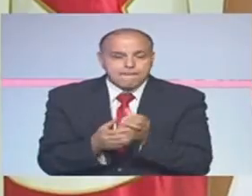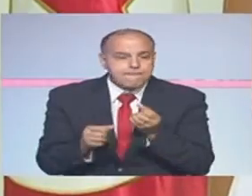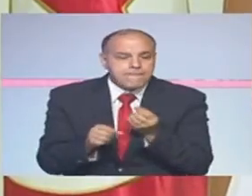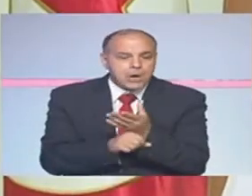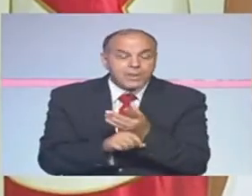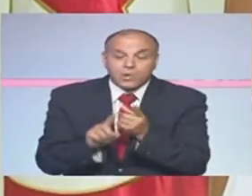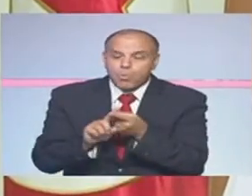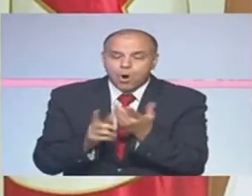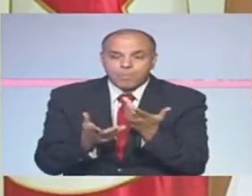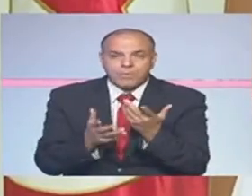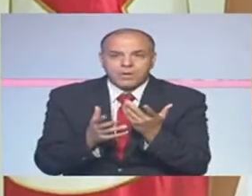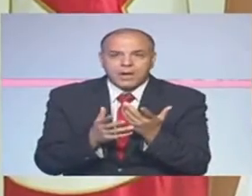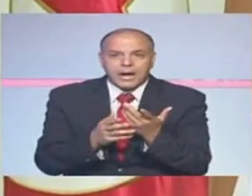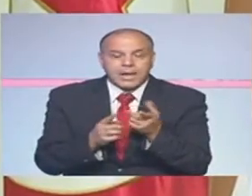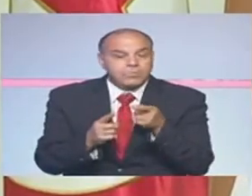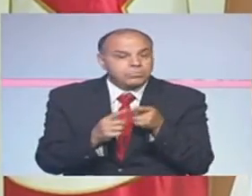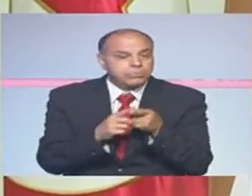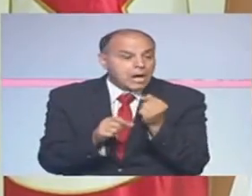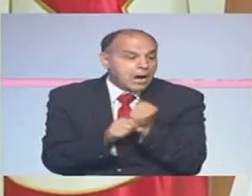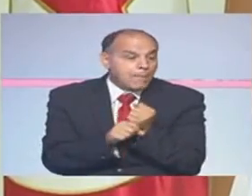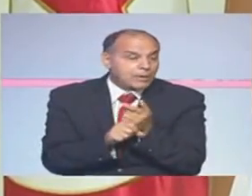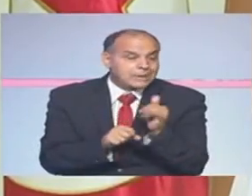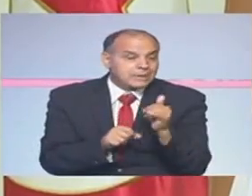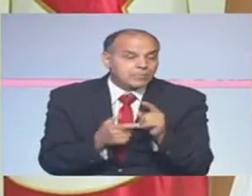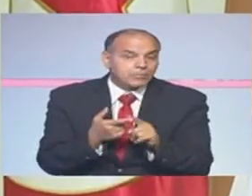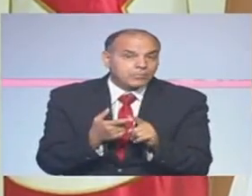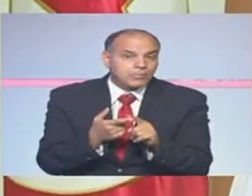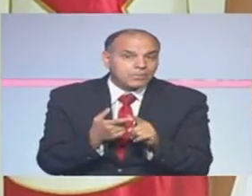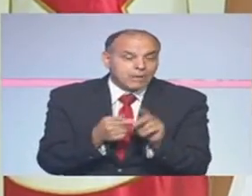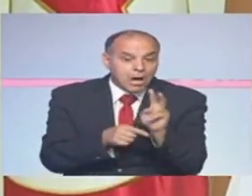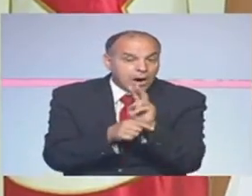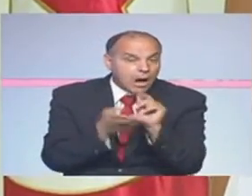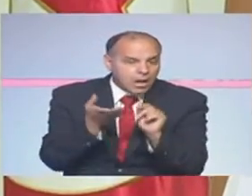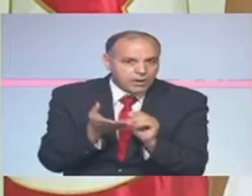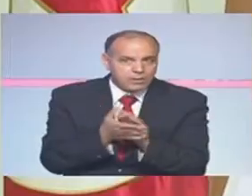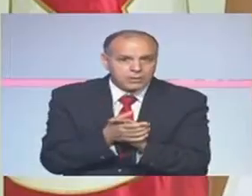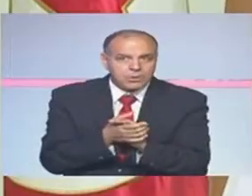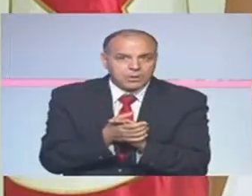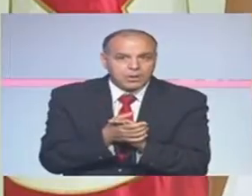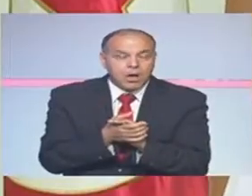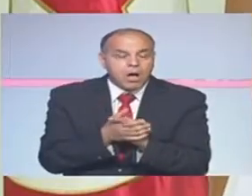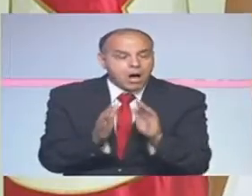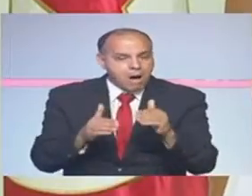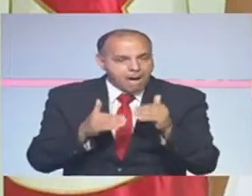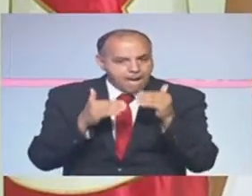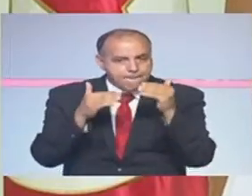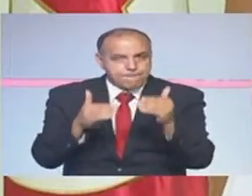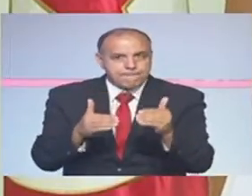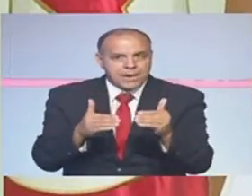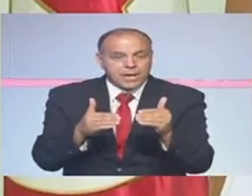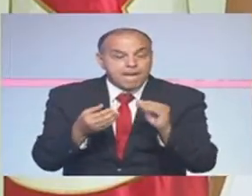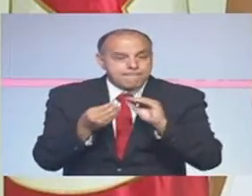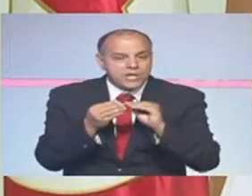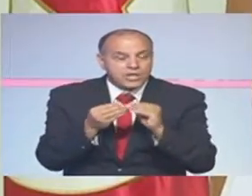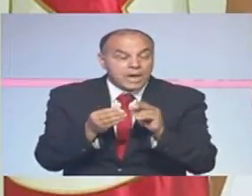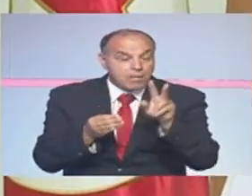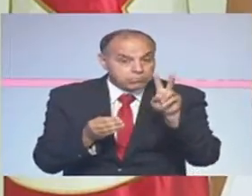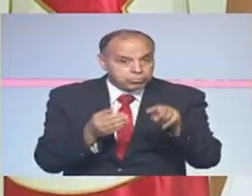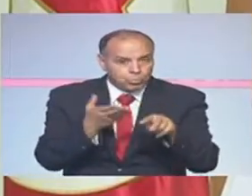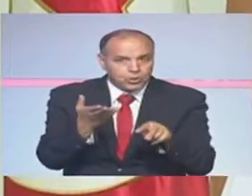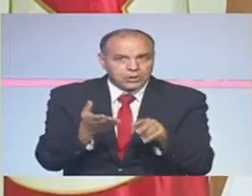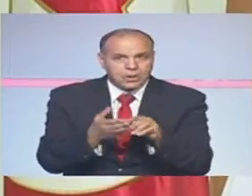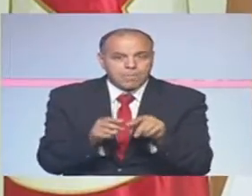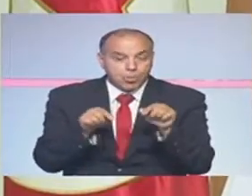مهم لتوجيه اعمال الرقابه وتصويبها يعني نحو الاشكاليات الحقيقيه